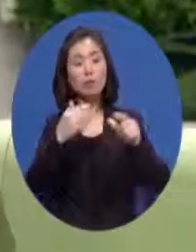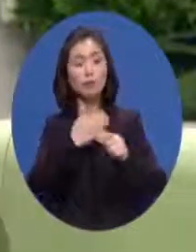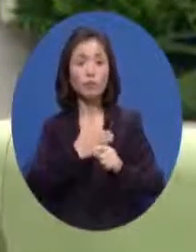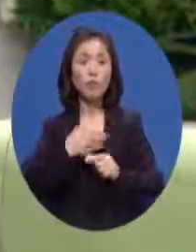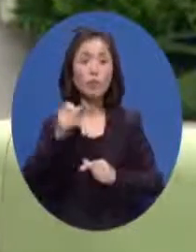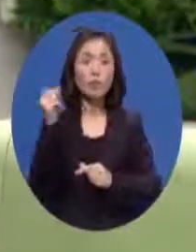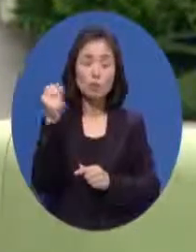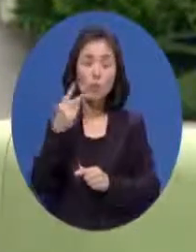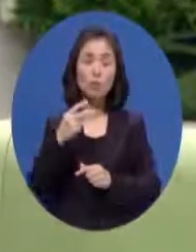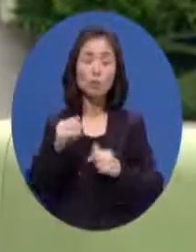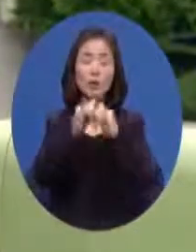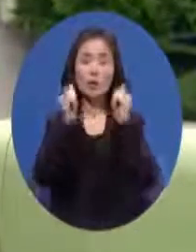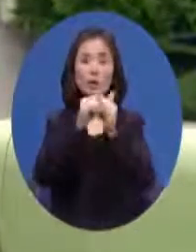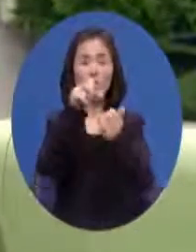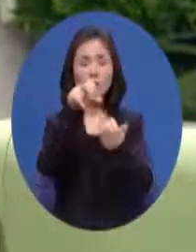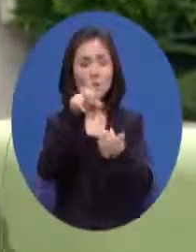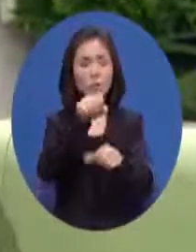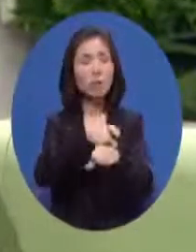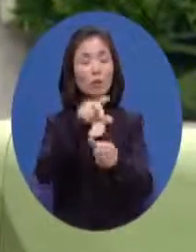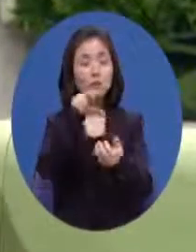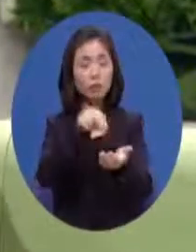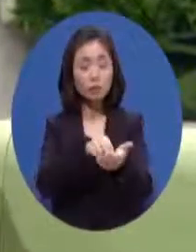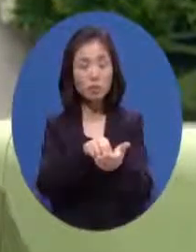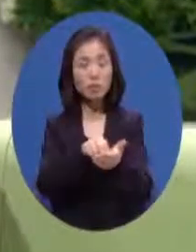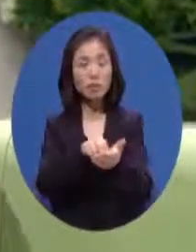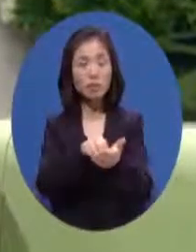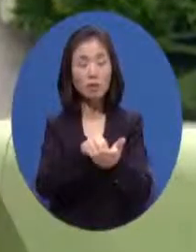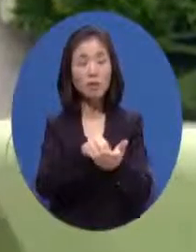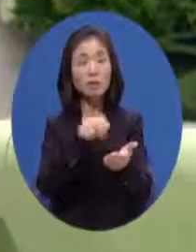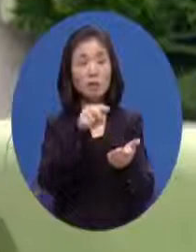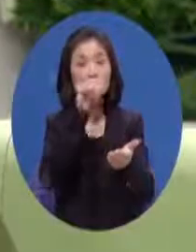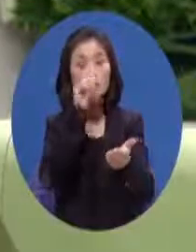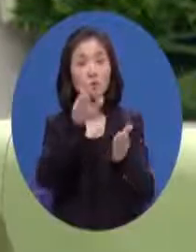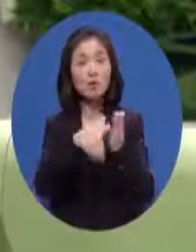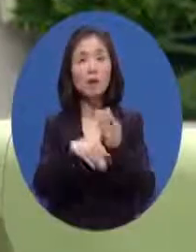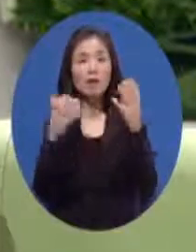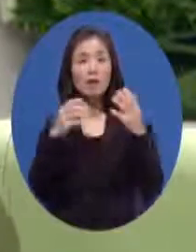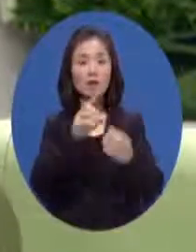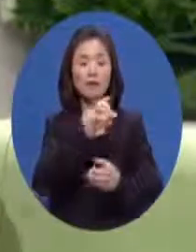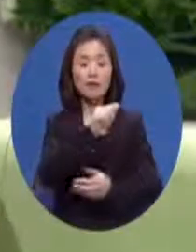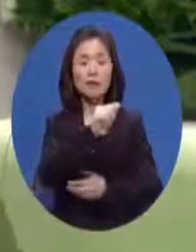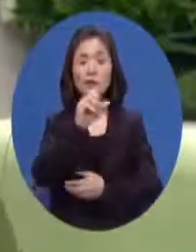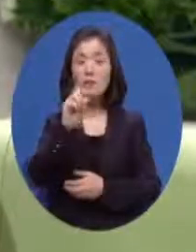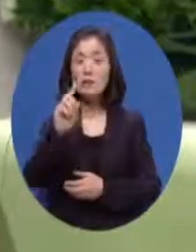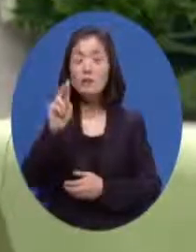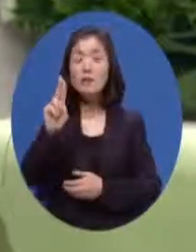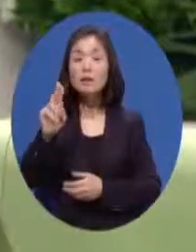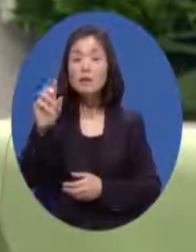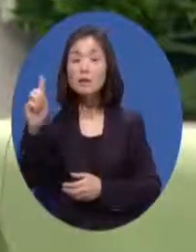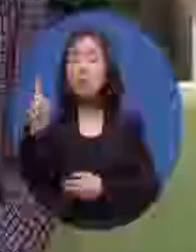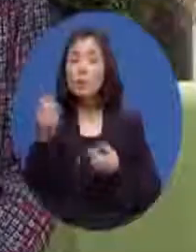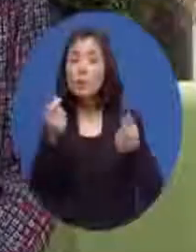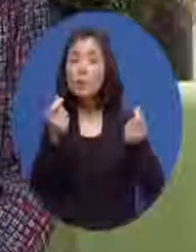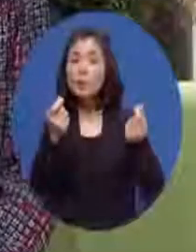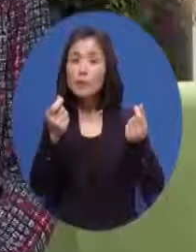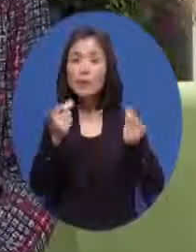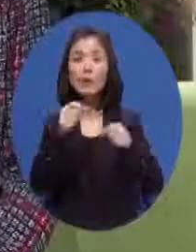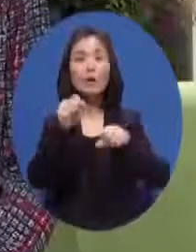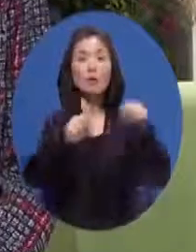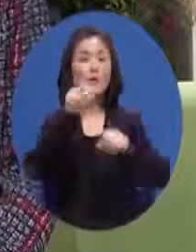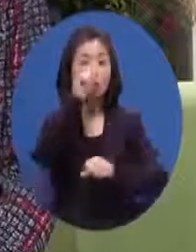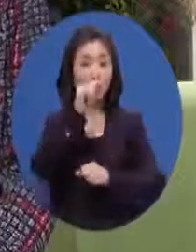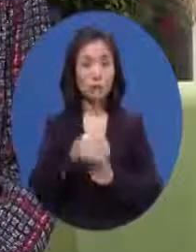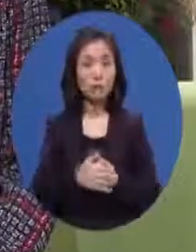정서적으로 혹은 뭐 사회성의 문제가 있거나 이럴 경우에도 아이들이 ADHD와 유사한 특징을 보이는 경우들도 있고